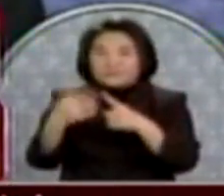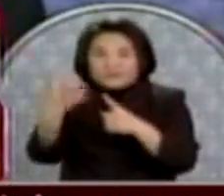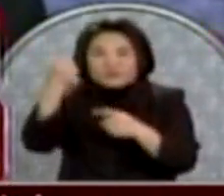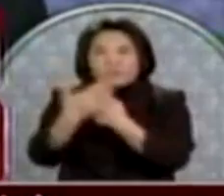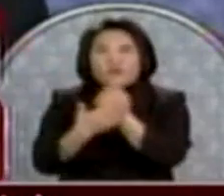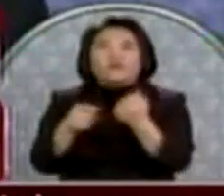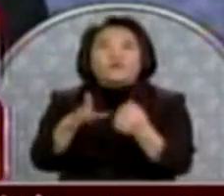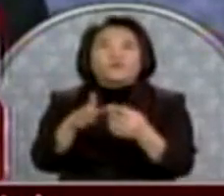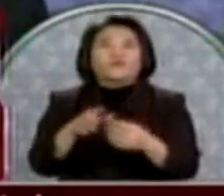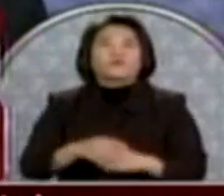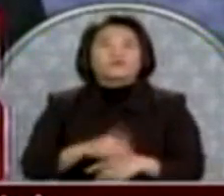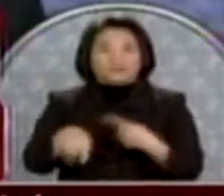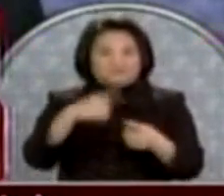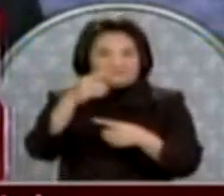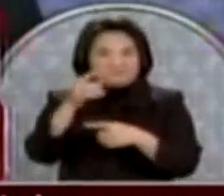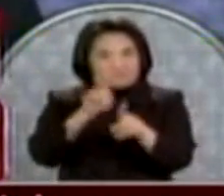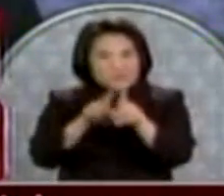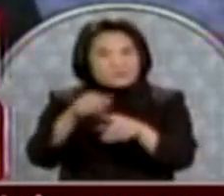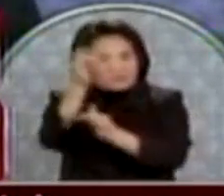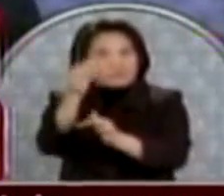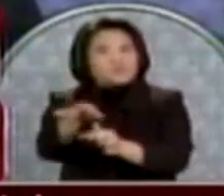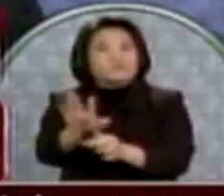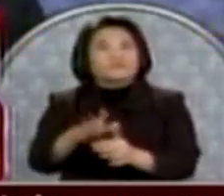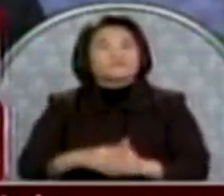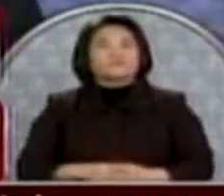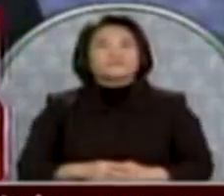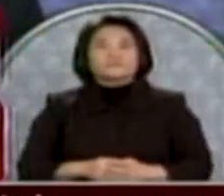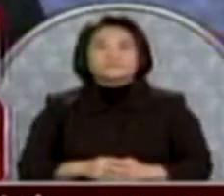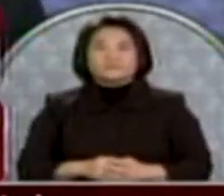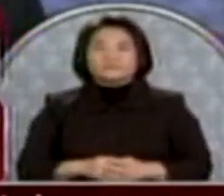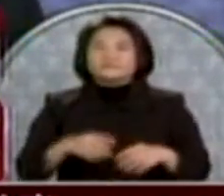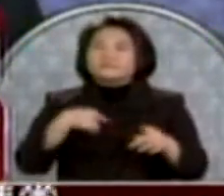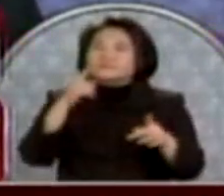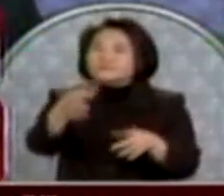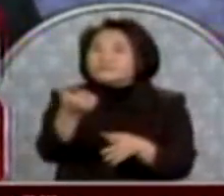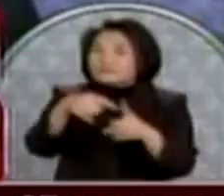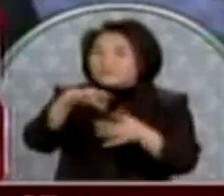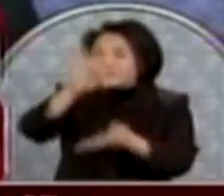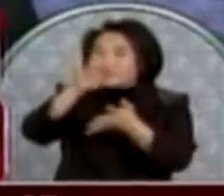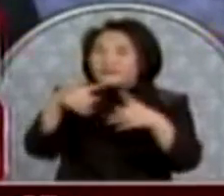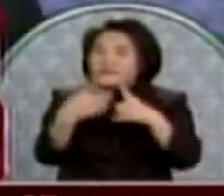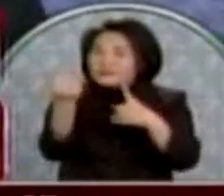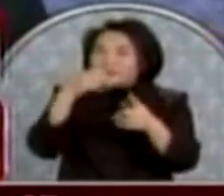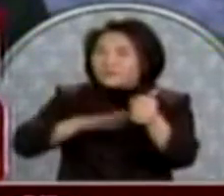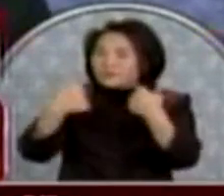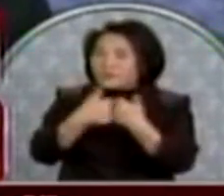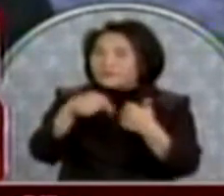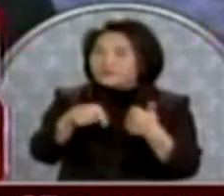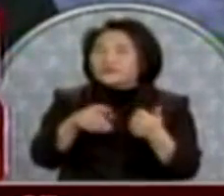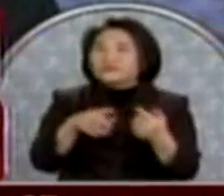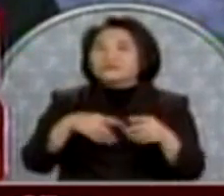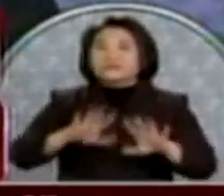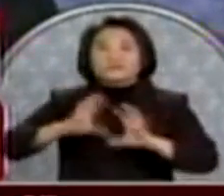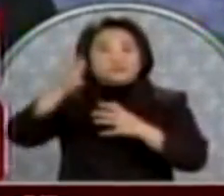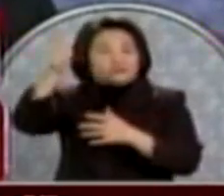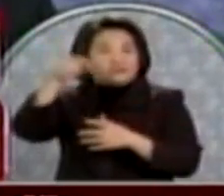对人权的保障都应该要落实去好好去做好。至于您所提的叫做人权委员会，